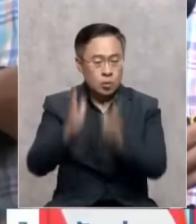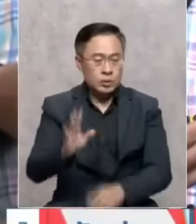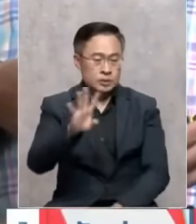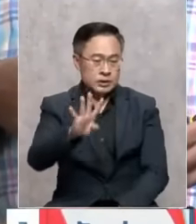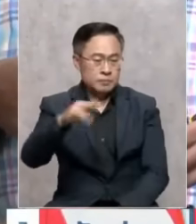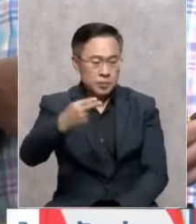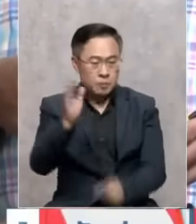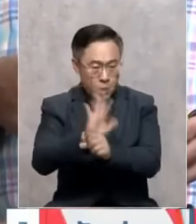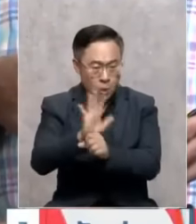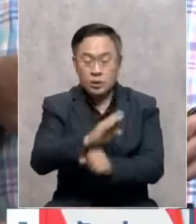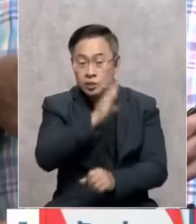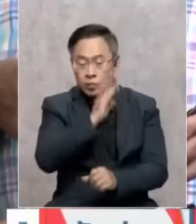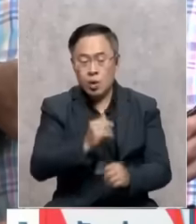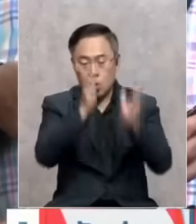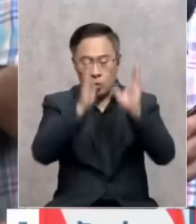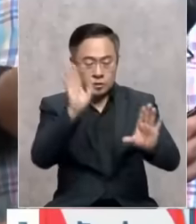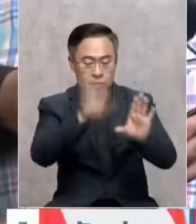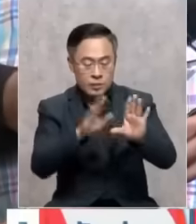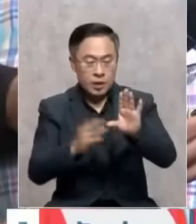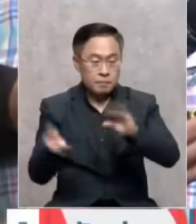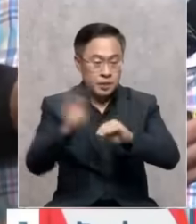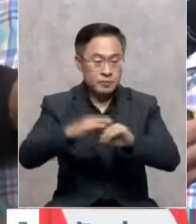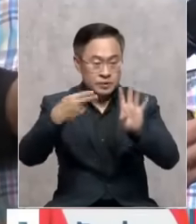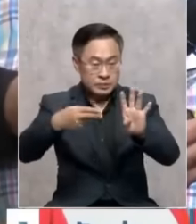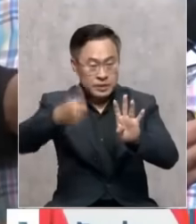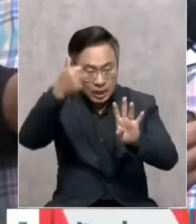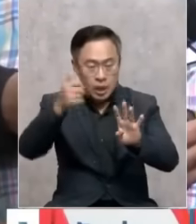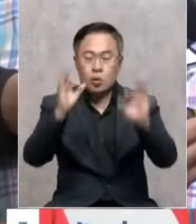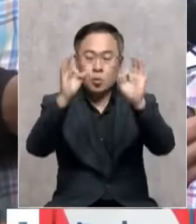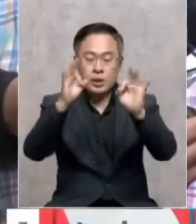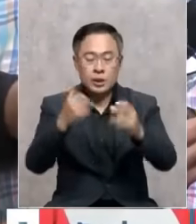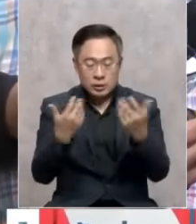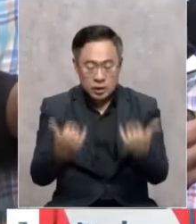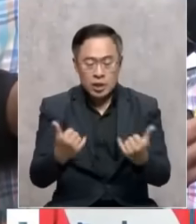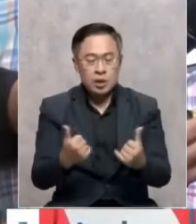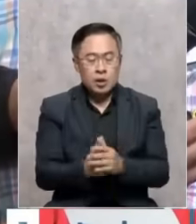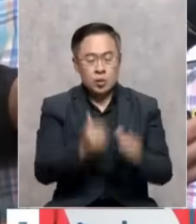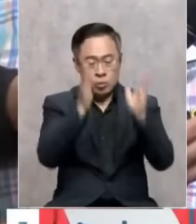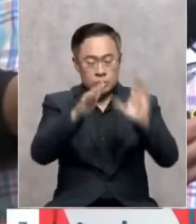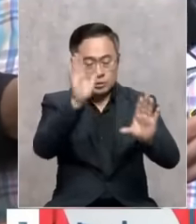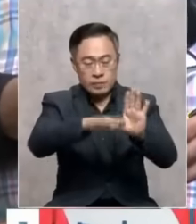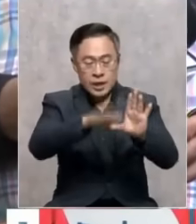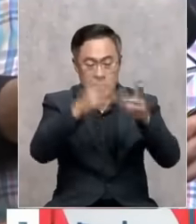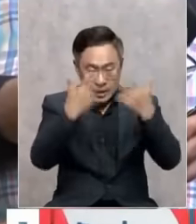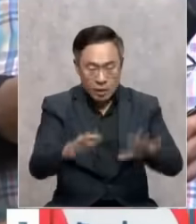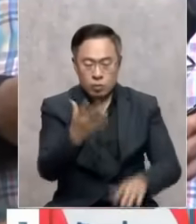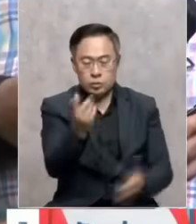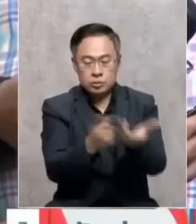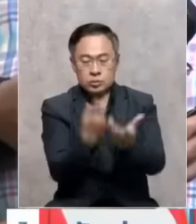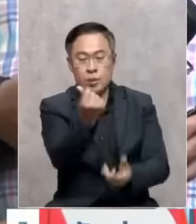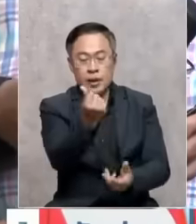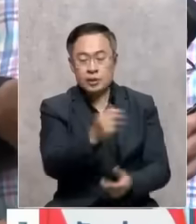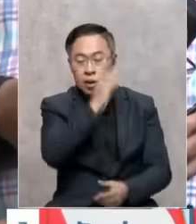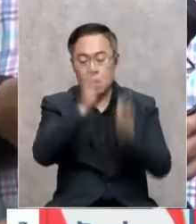อมรับว่ายังไงก็ต้องมีทหารเขาประเมินแล้วว่ากองทัพต้องมีกำลังพลเท่าไหร่ก็เอาว่าเปิดรับก่อนละกันสมัคร